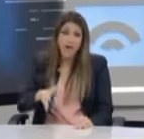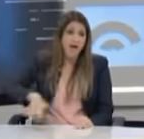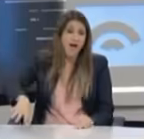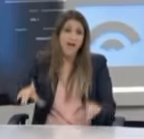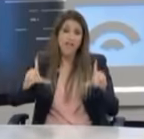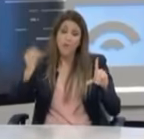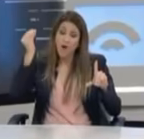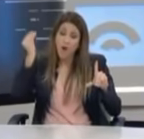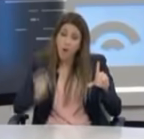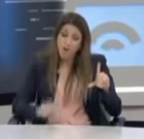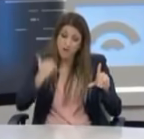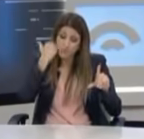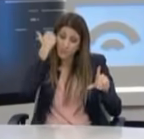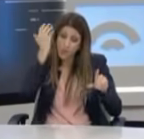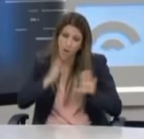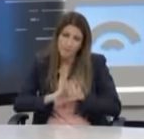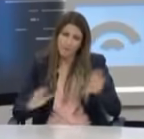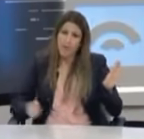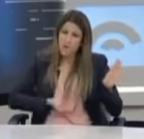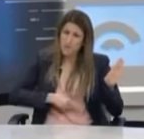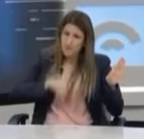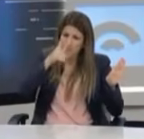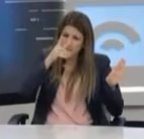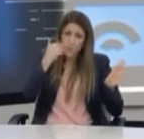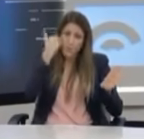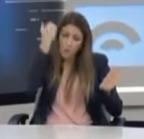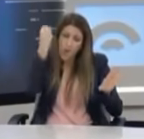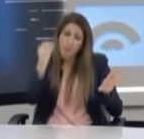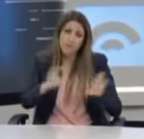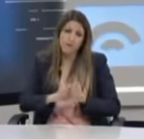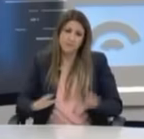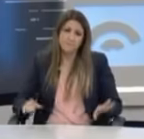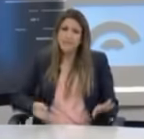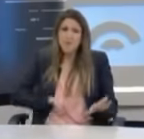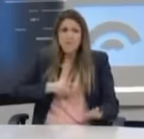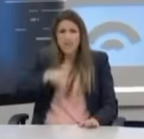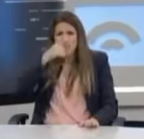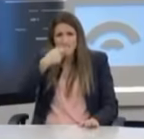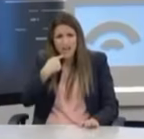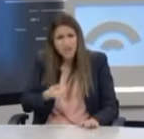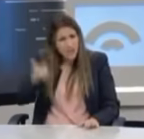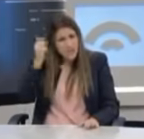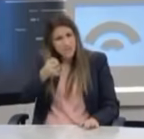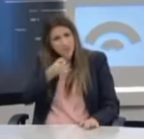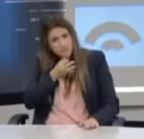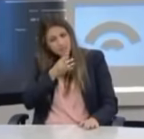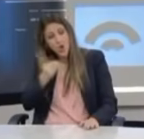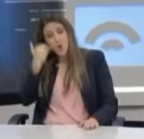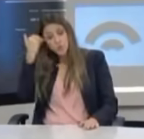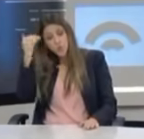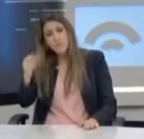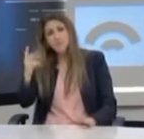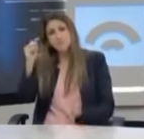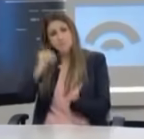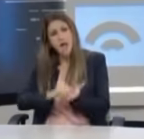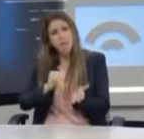τους υπόλοιπους για την υπερηφάνειά σας. Δεν τρέπεστε λίγο? Υπερήφανοι ήσασταν κιόλας. Ντροπή σας,